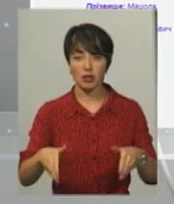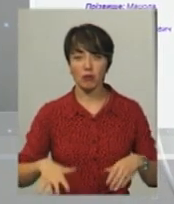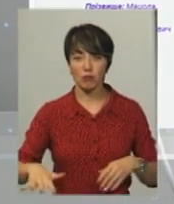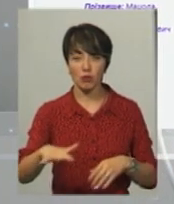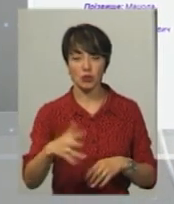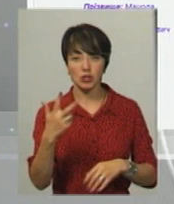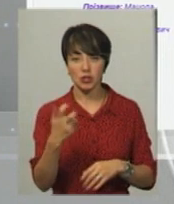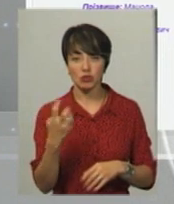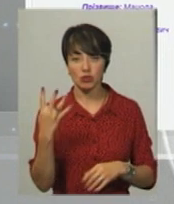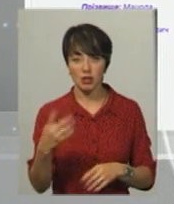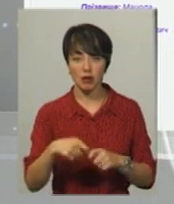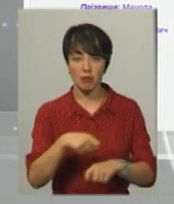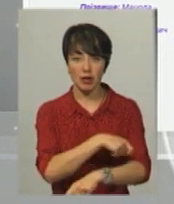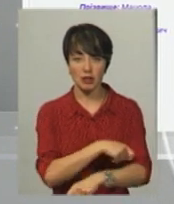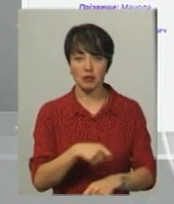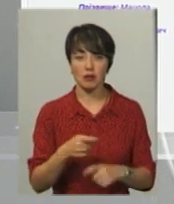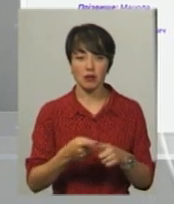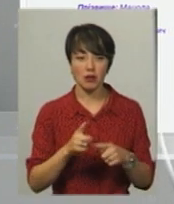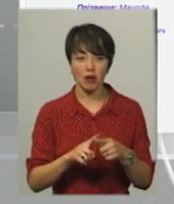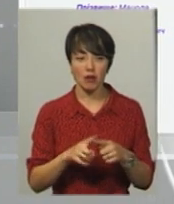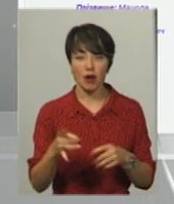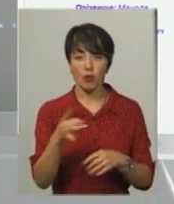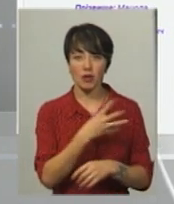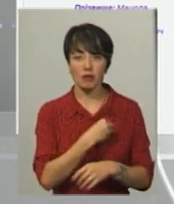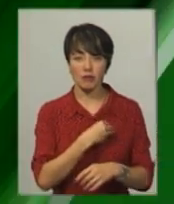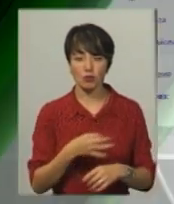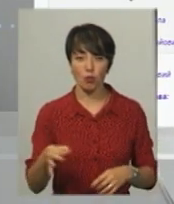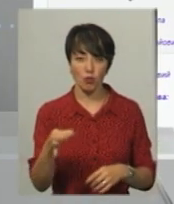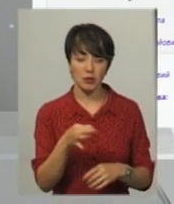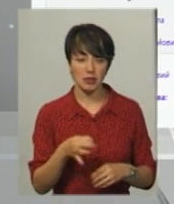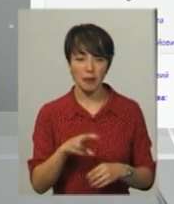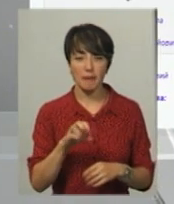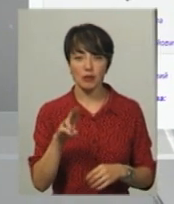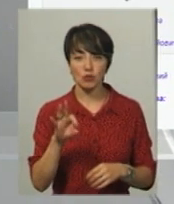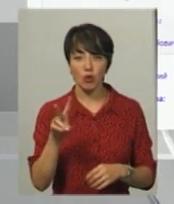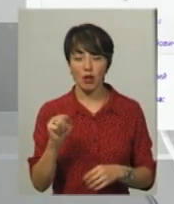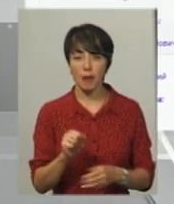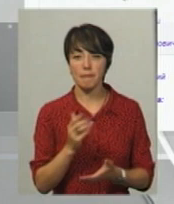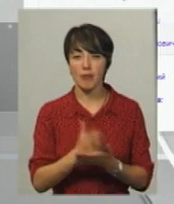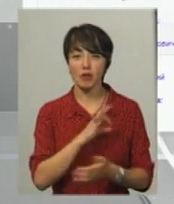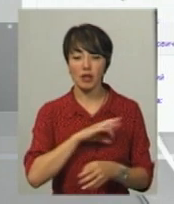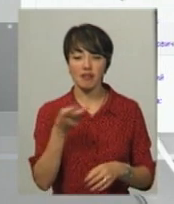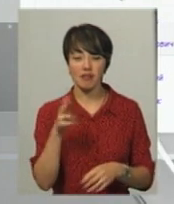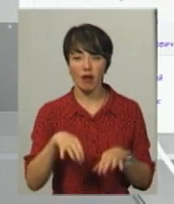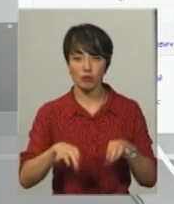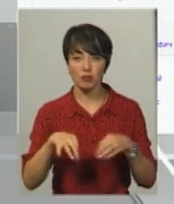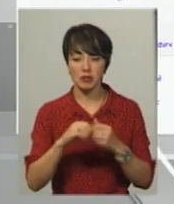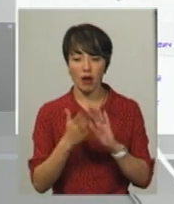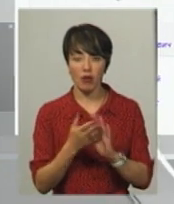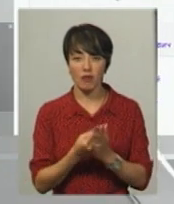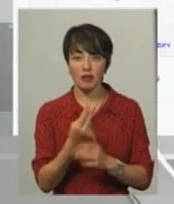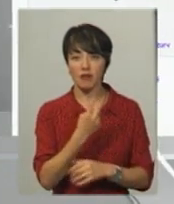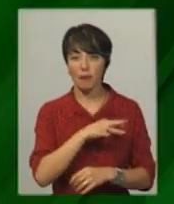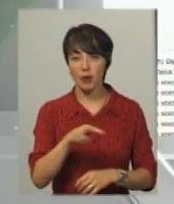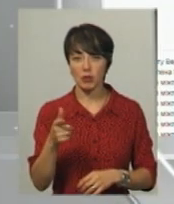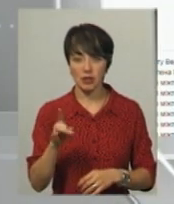площею 304 квадратних метрів у Постомитівському районі Львівської області. Роман Мацола має у користуванні два автомобілі загальною вартістю понад 2